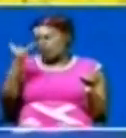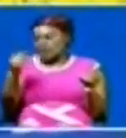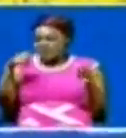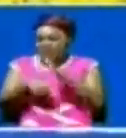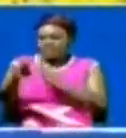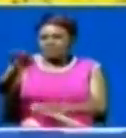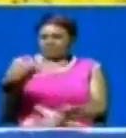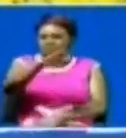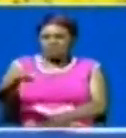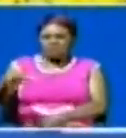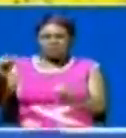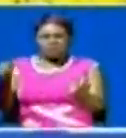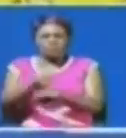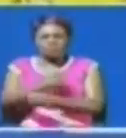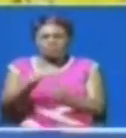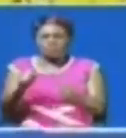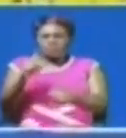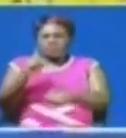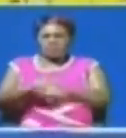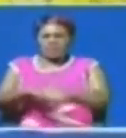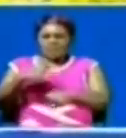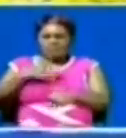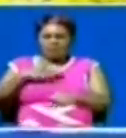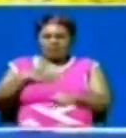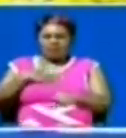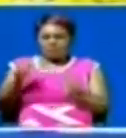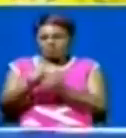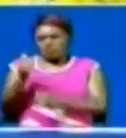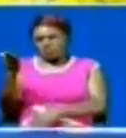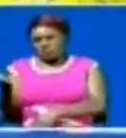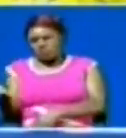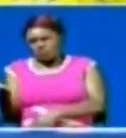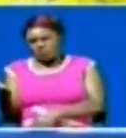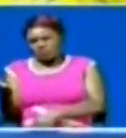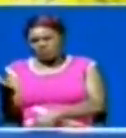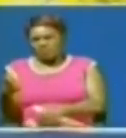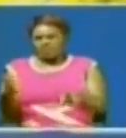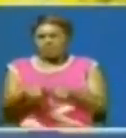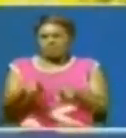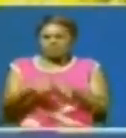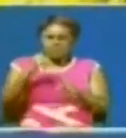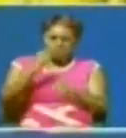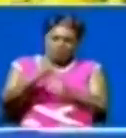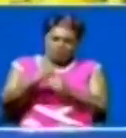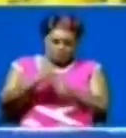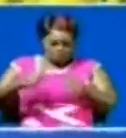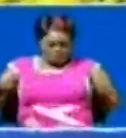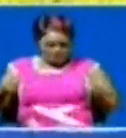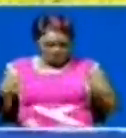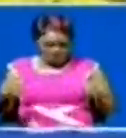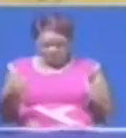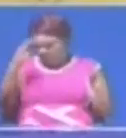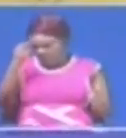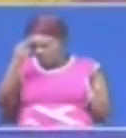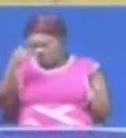huko hawakukua naweza. But my time tulikuwa hata na huyo Ndimama, na tulikuwa tunafanya kazi mzuri. Alikuwa Narok